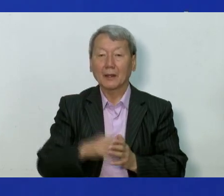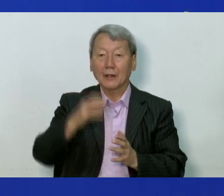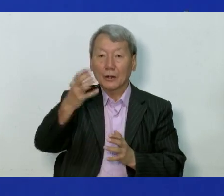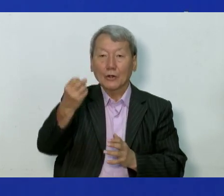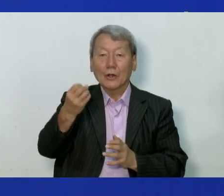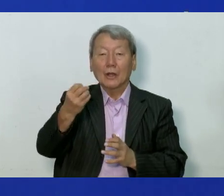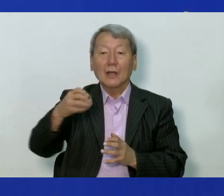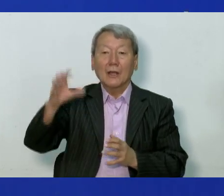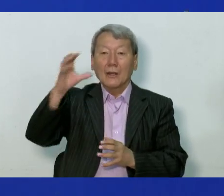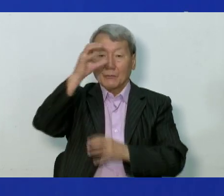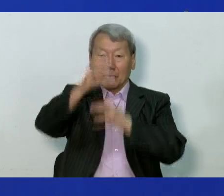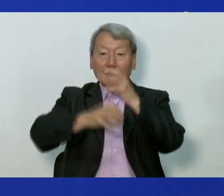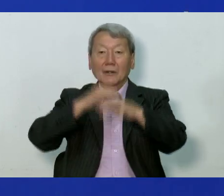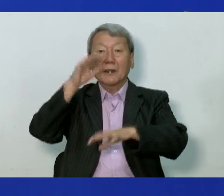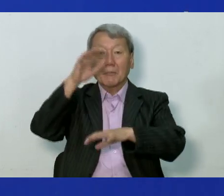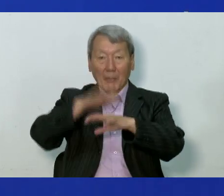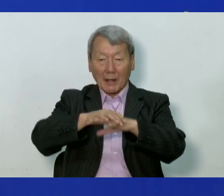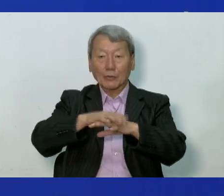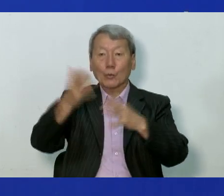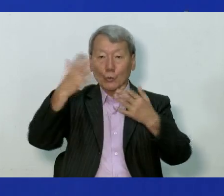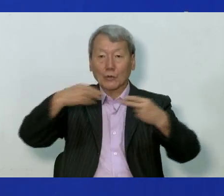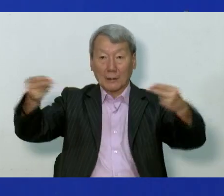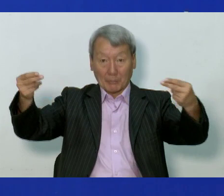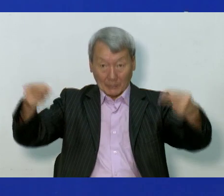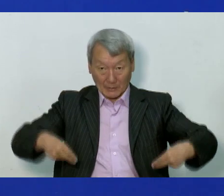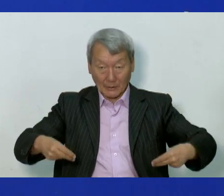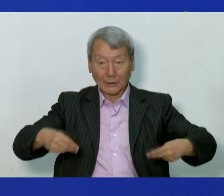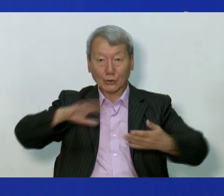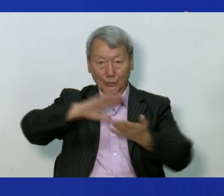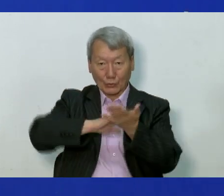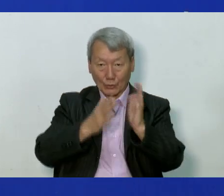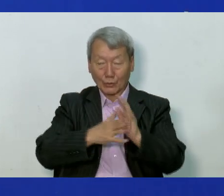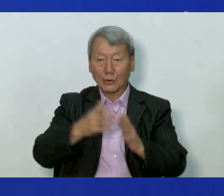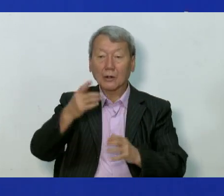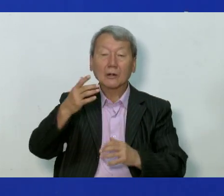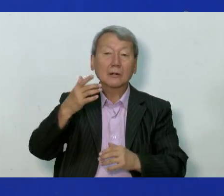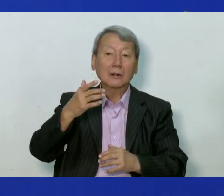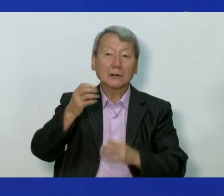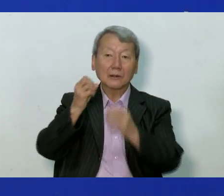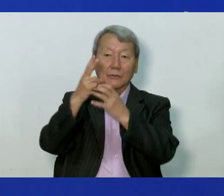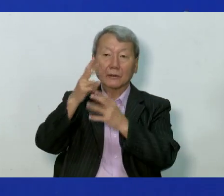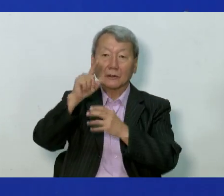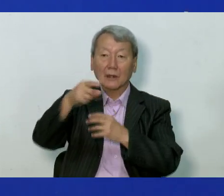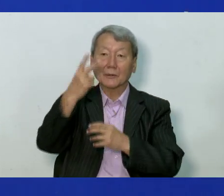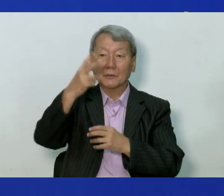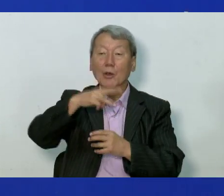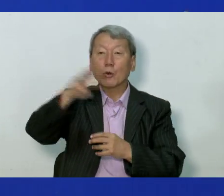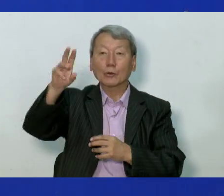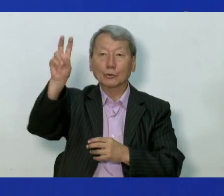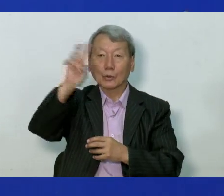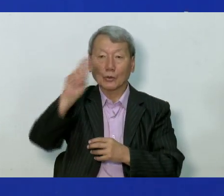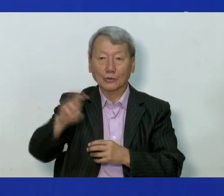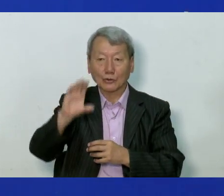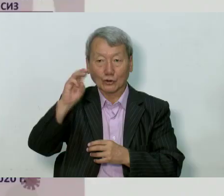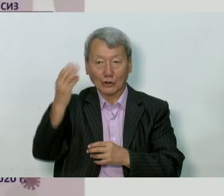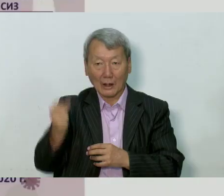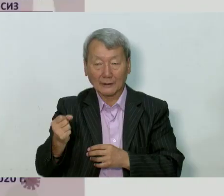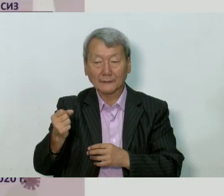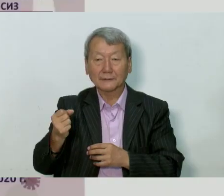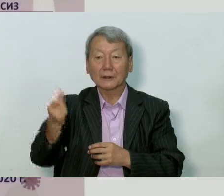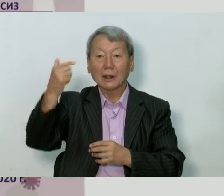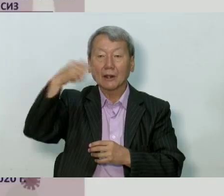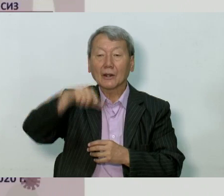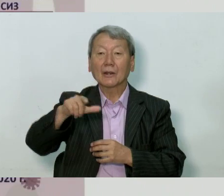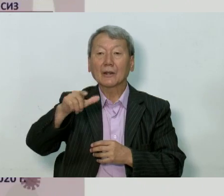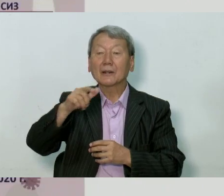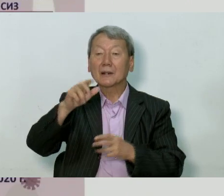Кроме этого, Всемирным банком уже подписано, ратифицировано соглашение на сумму 12,1 миллиона долларов США в